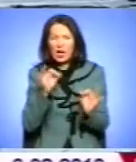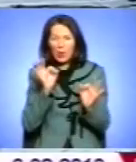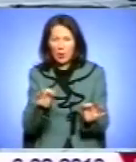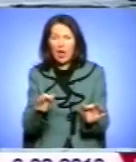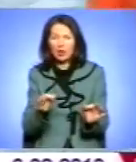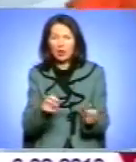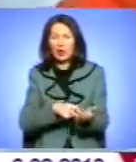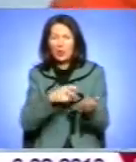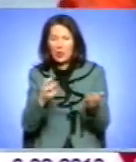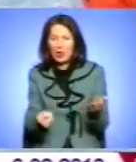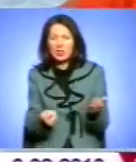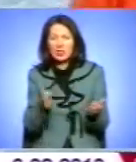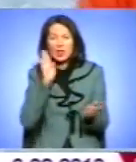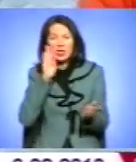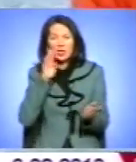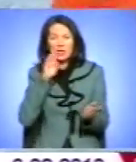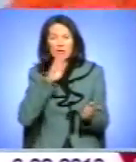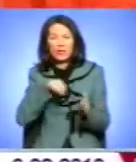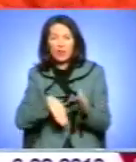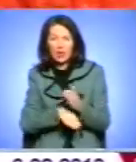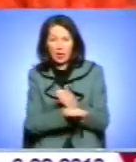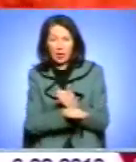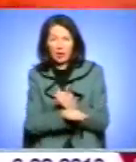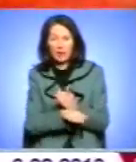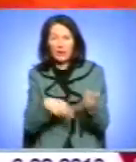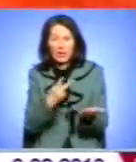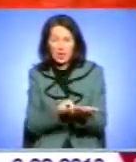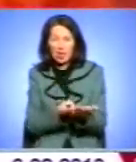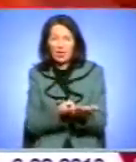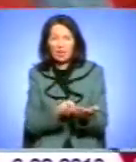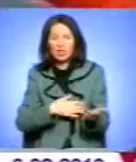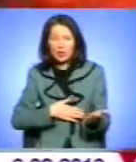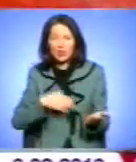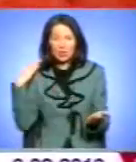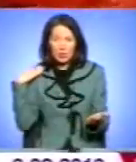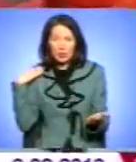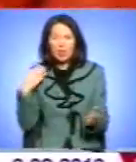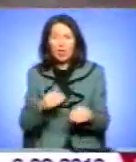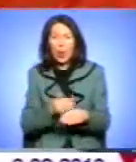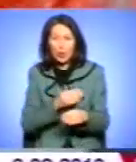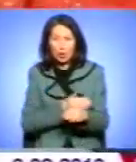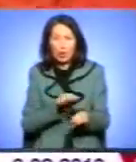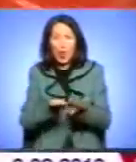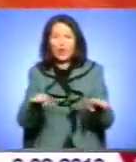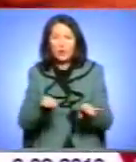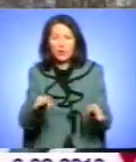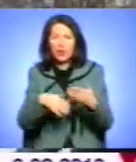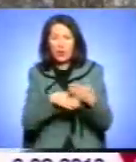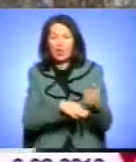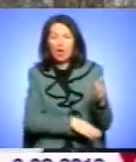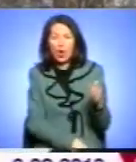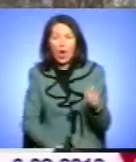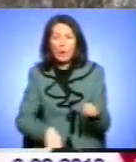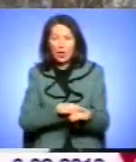животі, поступово виповзати на поверхню льоду, допомагаючи собі руками і ногами. Головне – не панікувати. Людина,